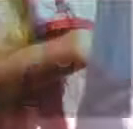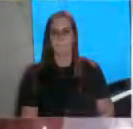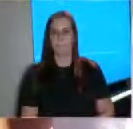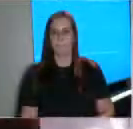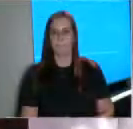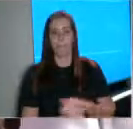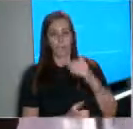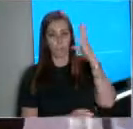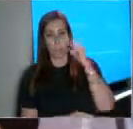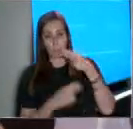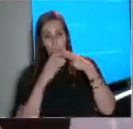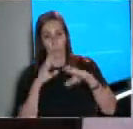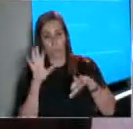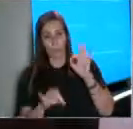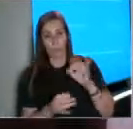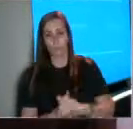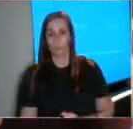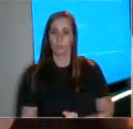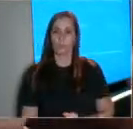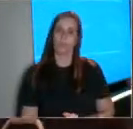יוסי, אתה מרוצה מתוצאות הבחירות?